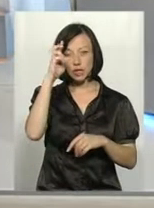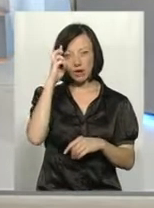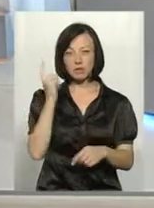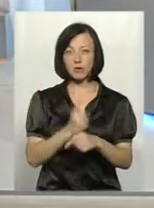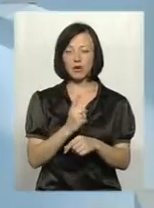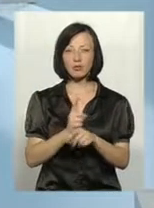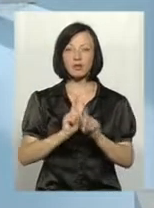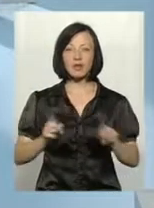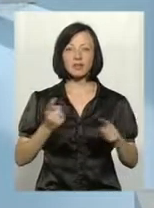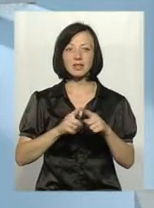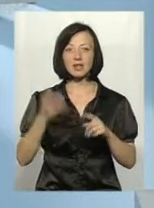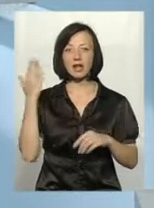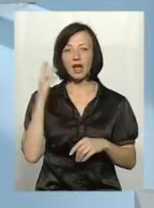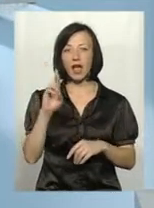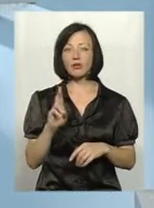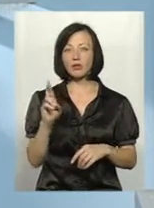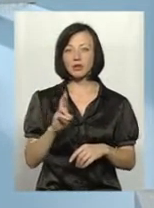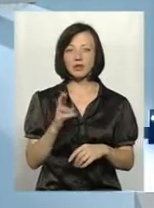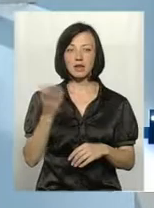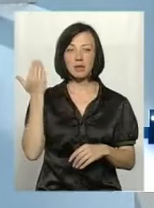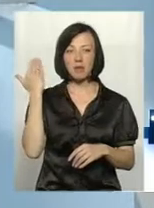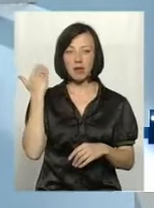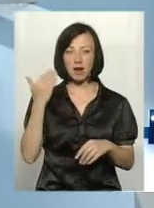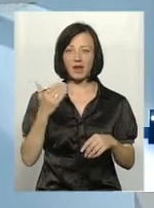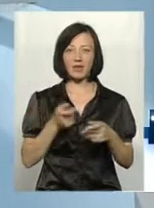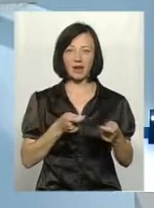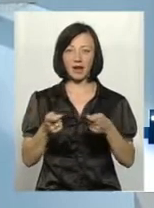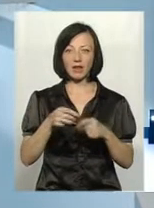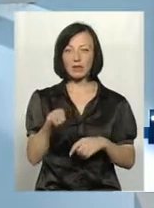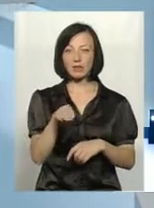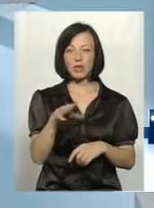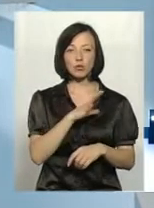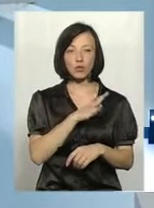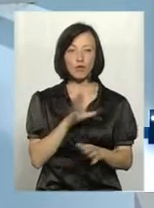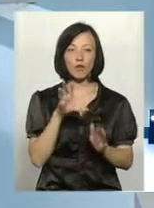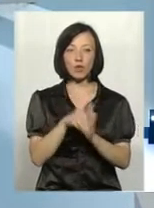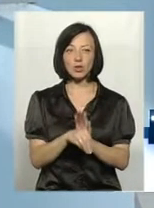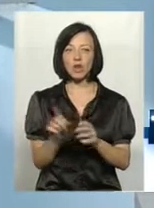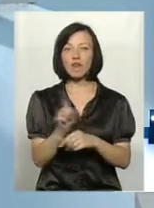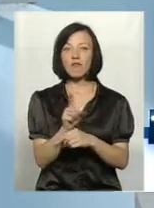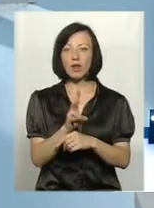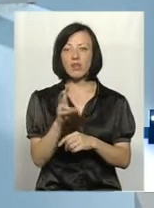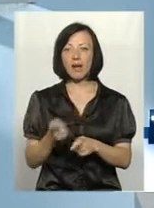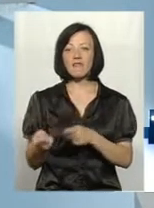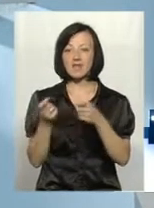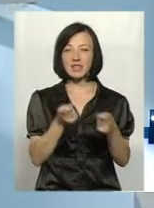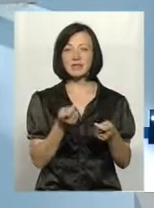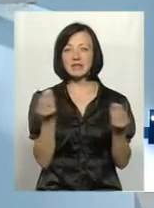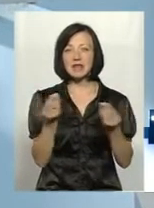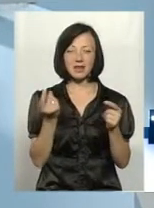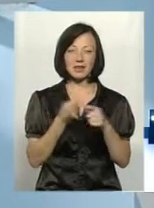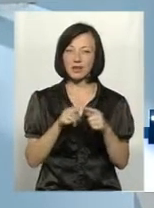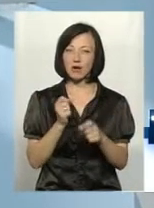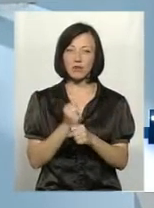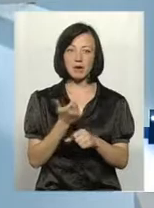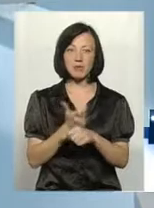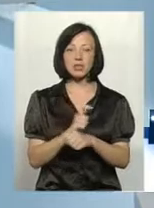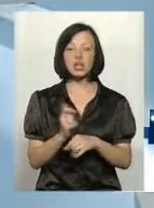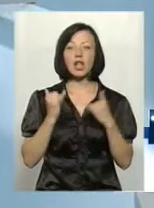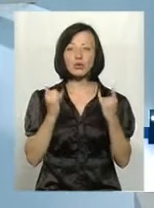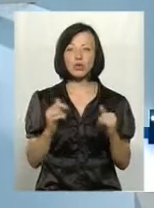забороняла, особливо це було за часів Януковича, та й попередні, коли Тимошенко була, вводилися квоти на вивіз зерна і так далі. Але це робилося більше для